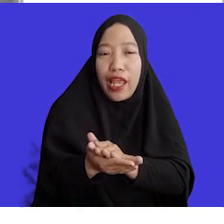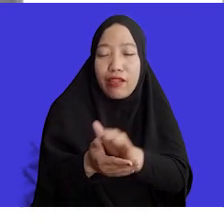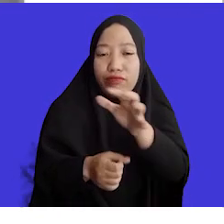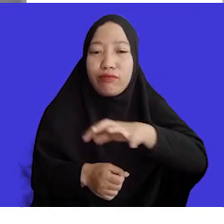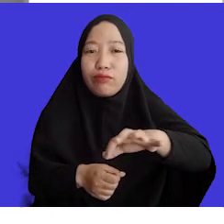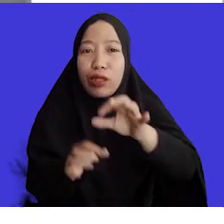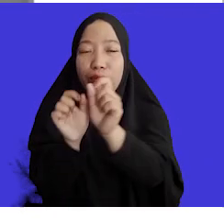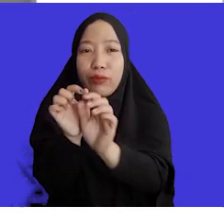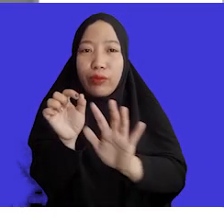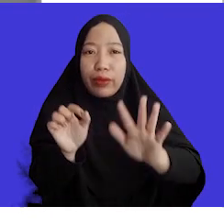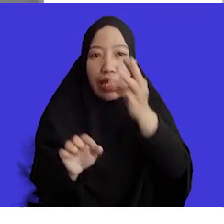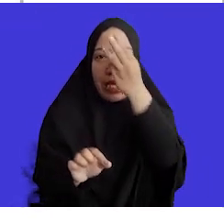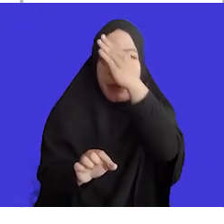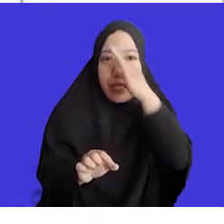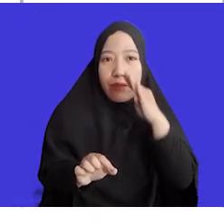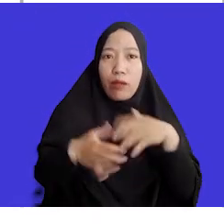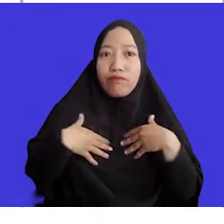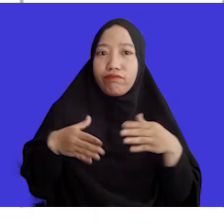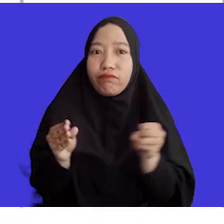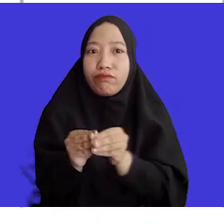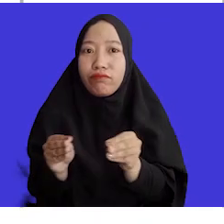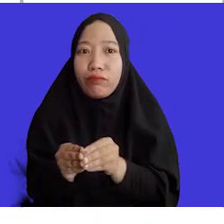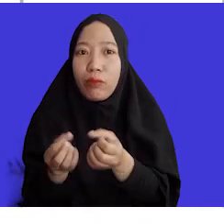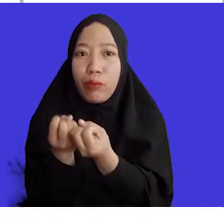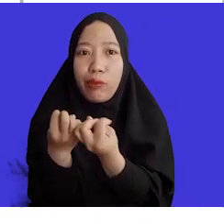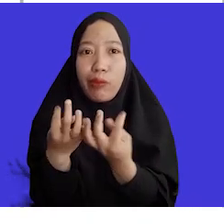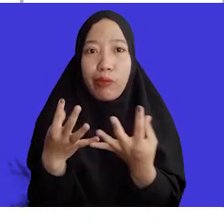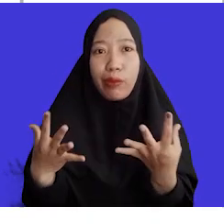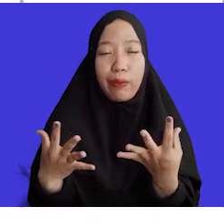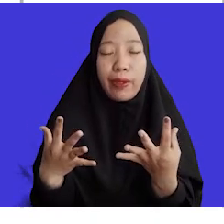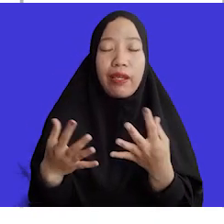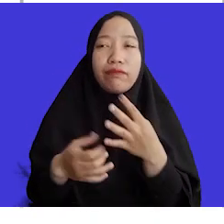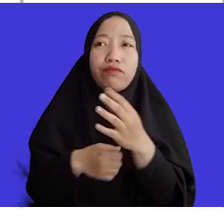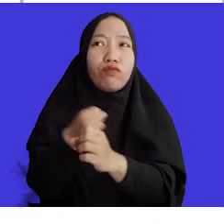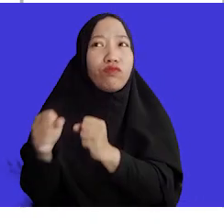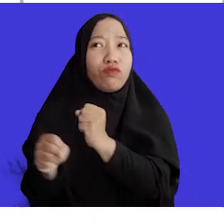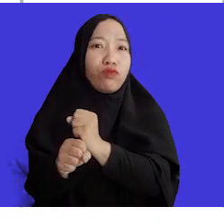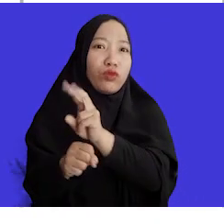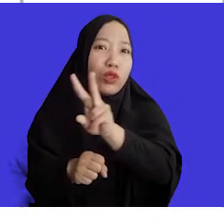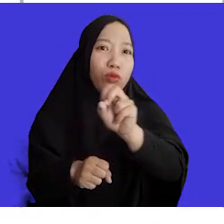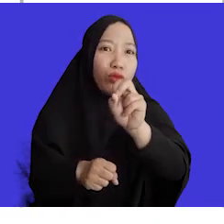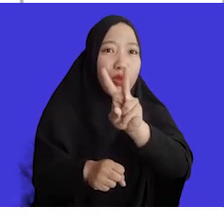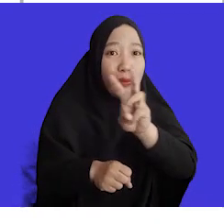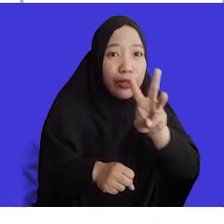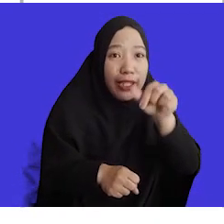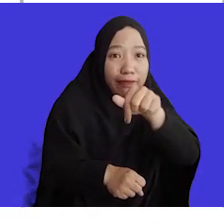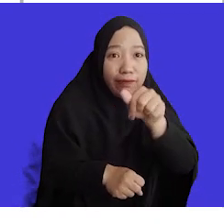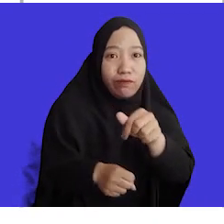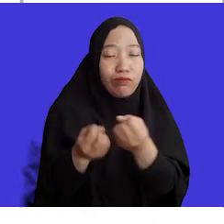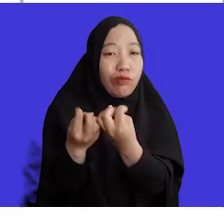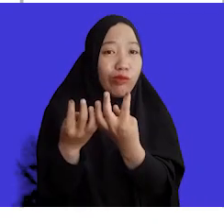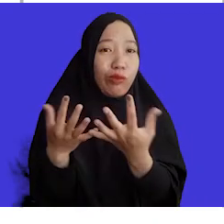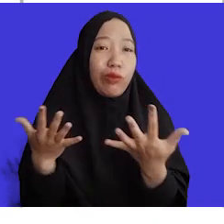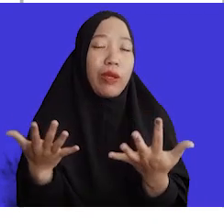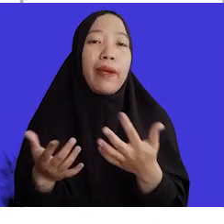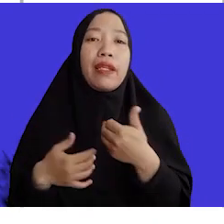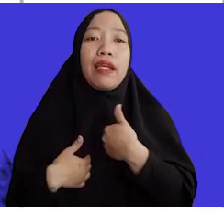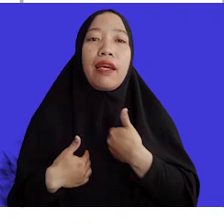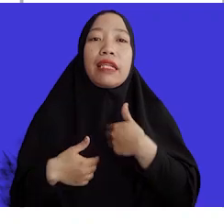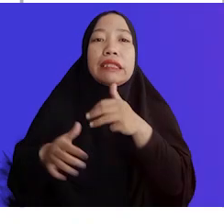Jumlah peuji UKBI di Provinsi Kaltim dan Kaltara periode Februari sampai dengan Juni 2023